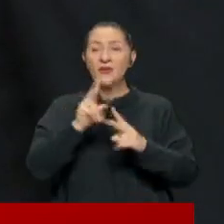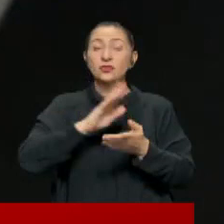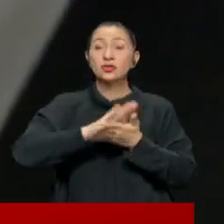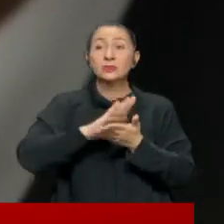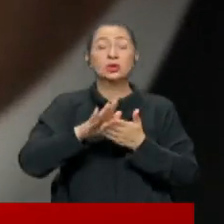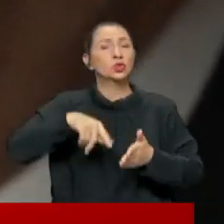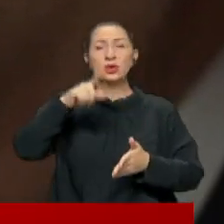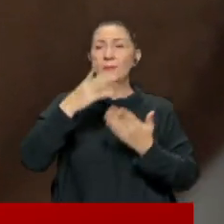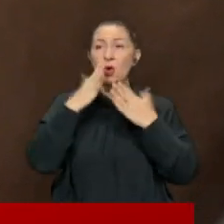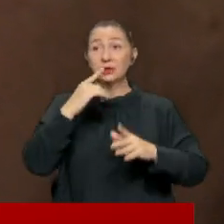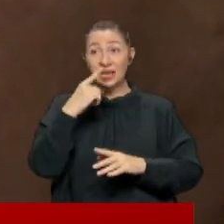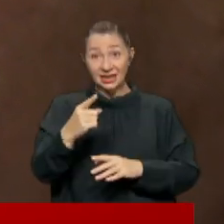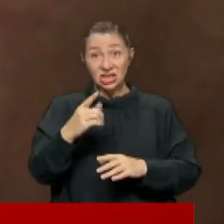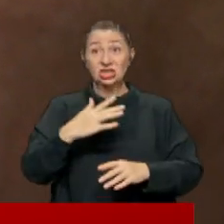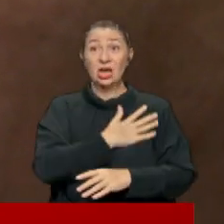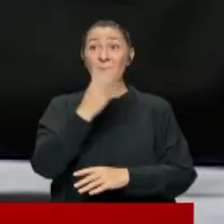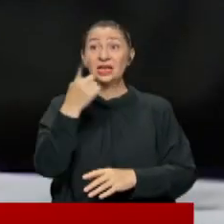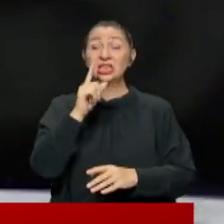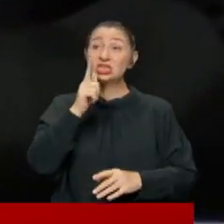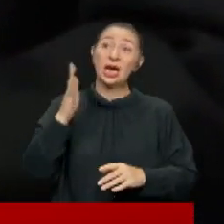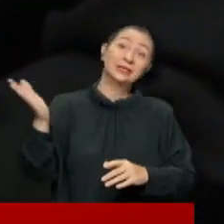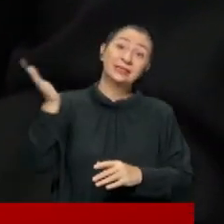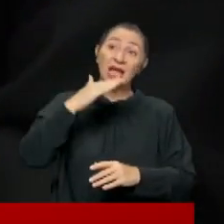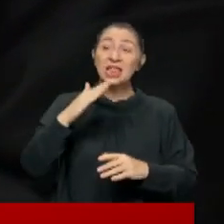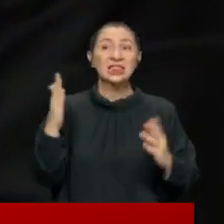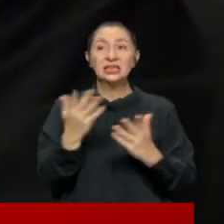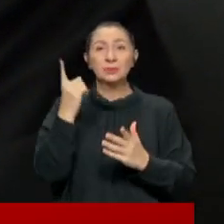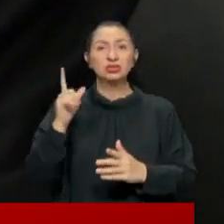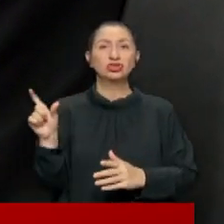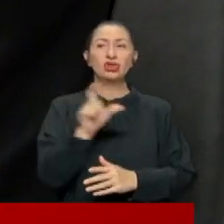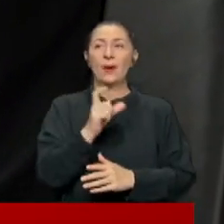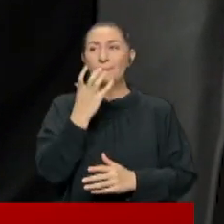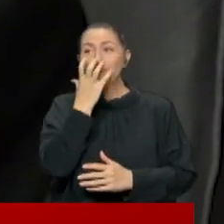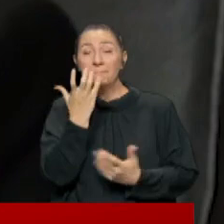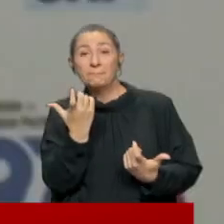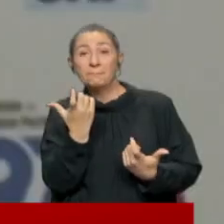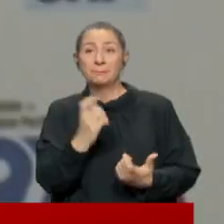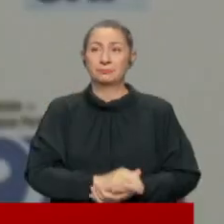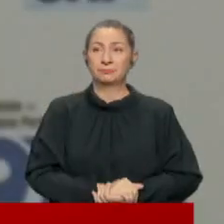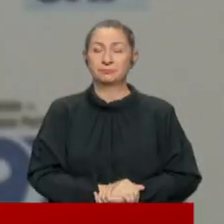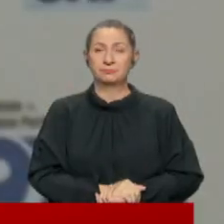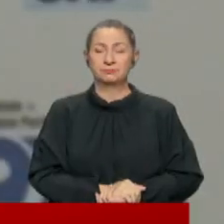düzenlemesi gündemde yok derken cpr liderinin çağrısına nasıl bir yanıt verileceğini de gözler